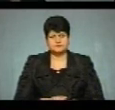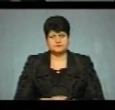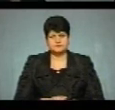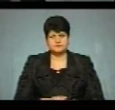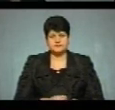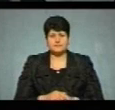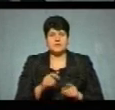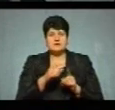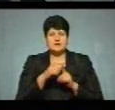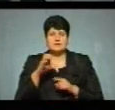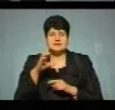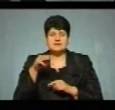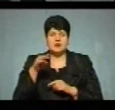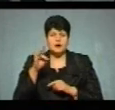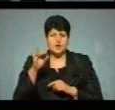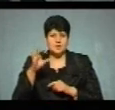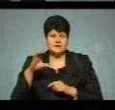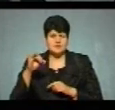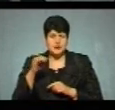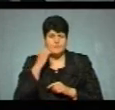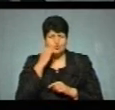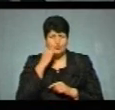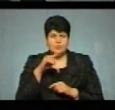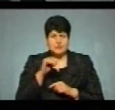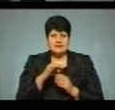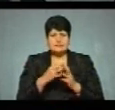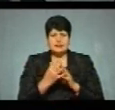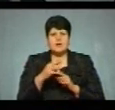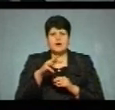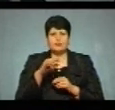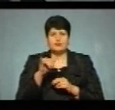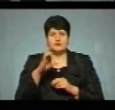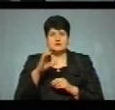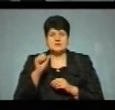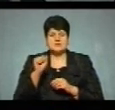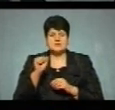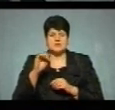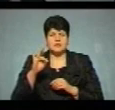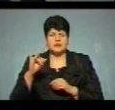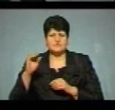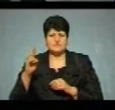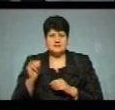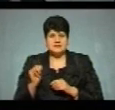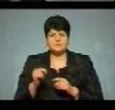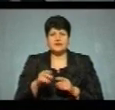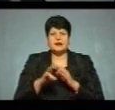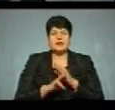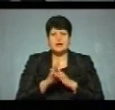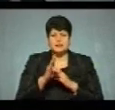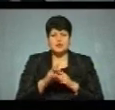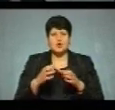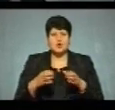За словами старости храму Покрови Божої Матері Московського патріархату села Мусорівці Василя Васильчука, релігійна громада докази порушень представить,